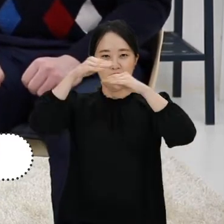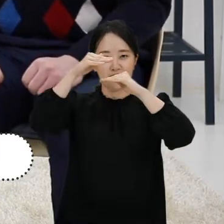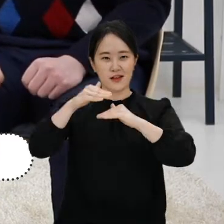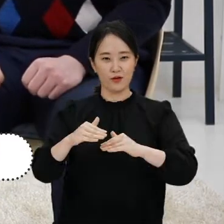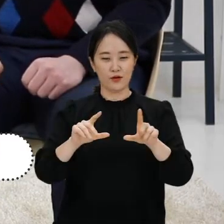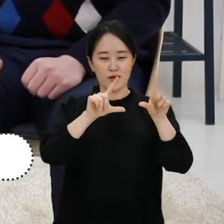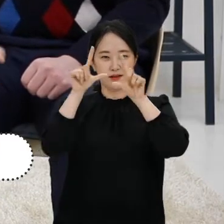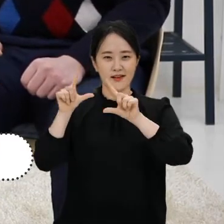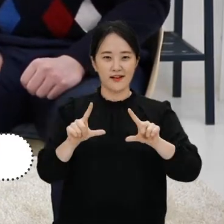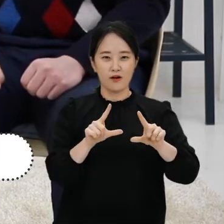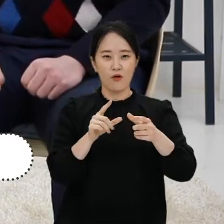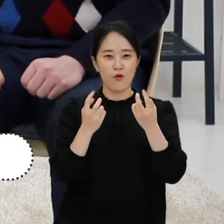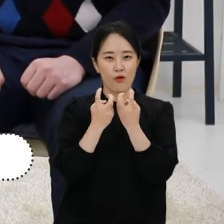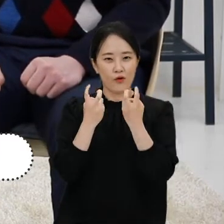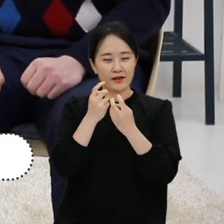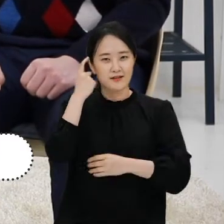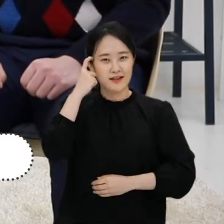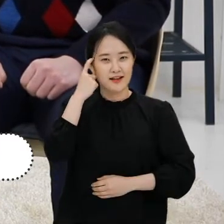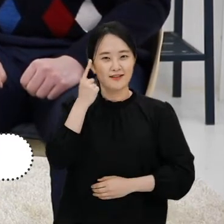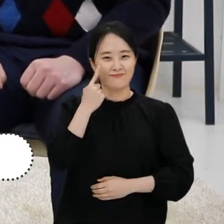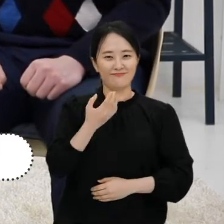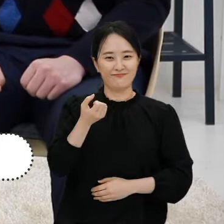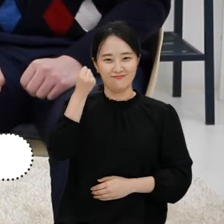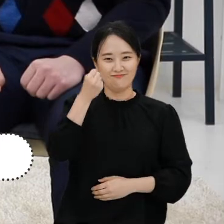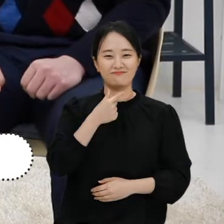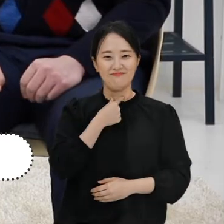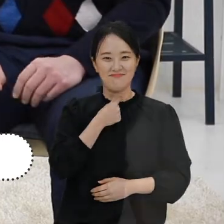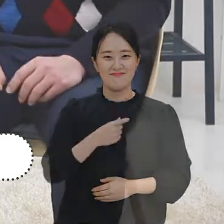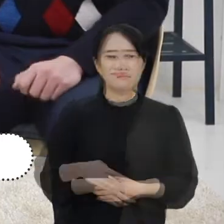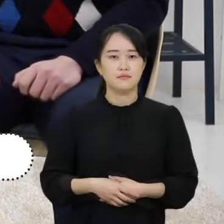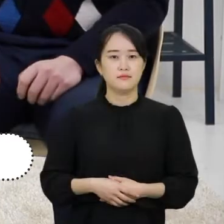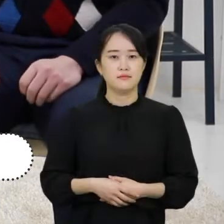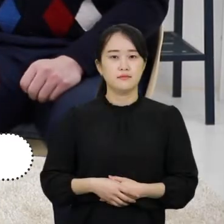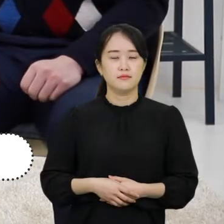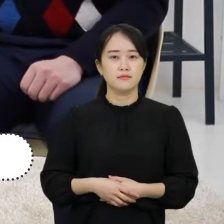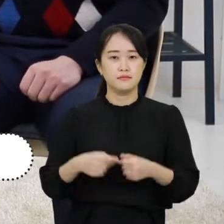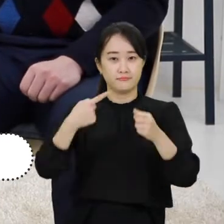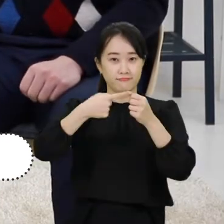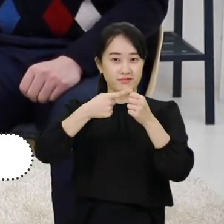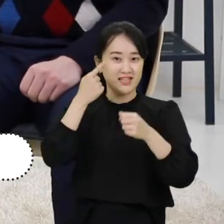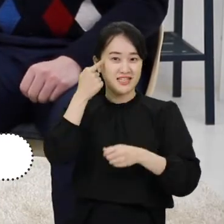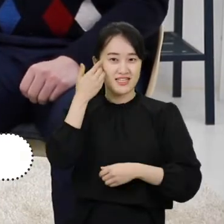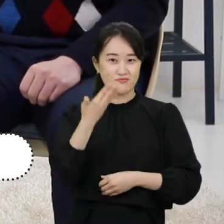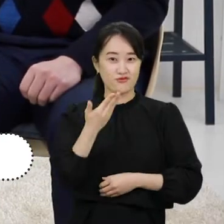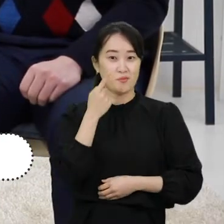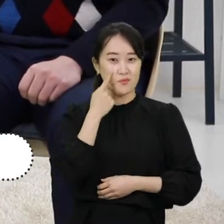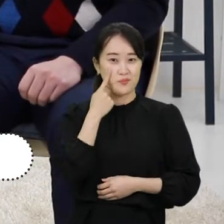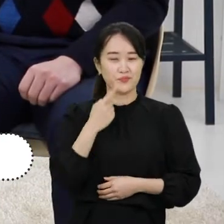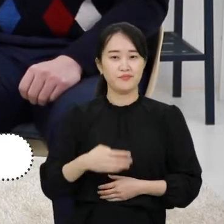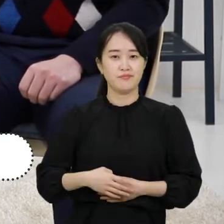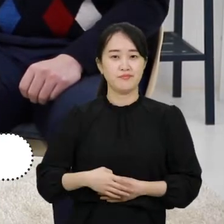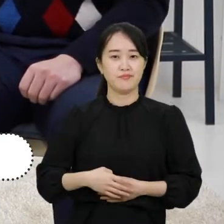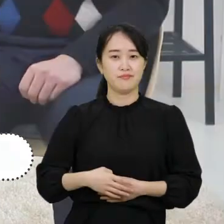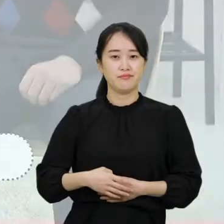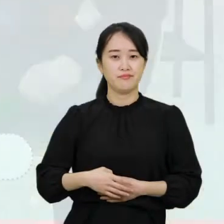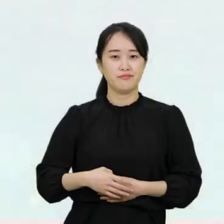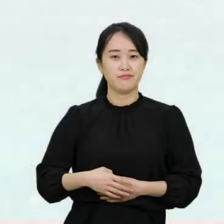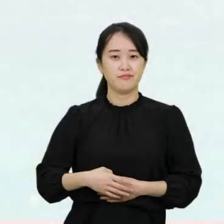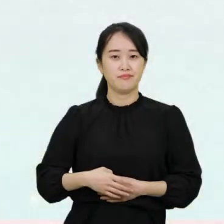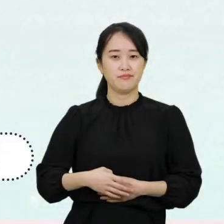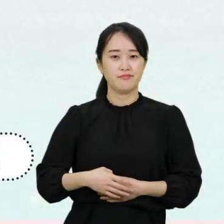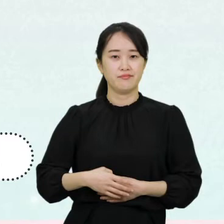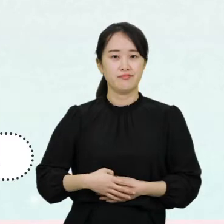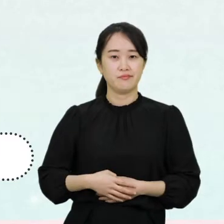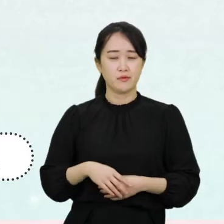우리 일상에 접목시켜서 생각해보는 시간을 좀 가져보고자 하는데, 자, 그럼 첫 번째 퀴즈부터 한번 드려볼게요.